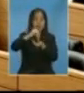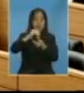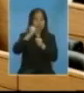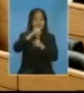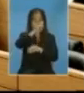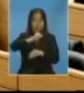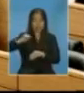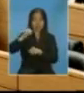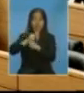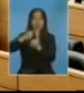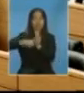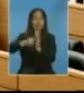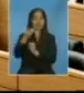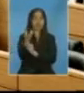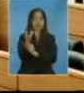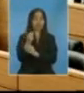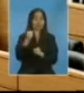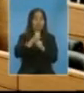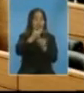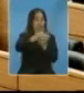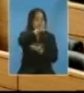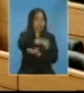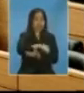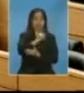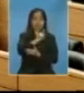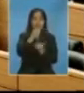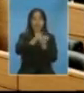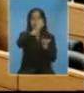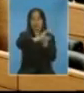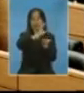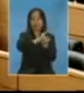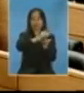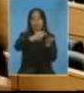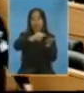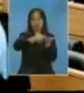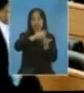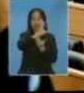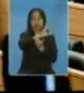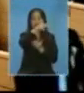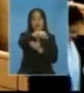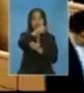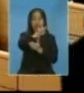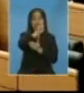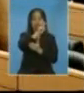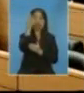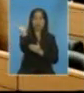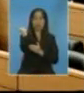าวถามว่าไปลดตรงไหนครับไปลดกองทุนประกันภัยตามพ.ร.ก.ที่เคยมาขอสภา